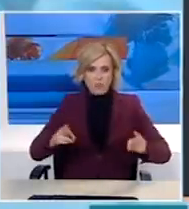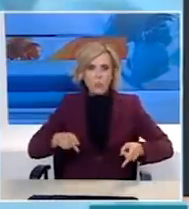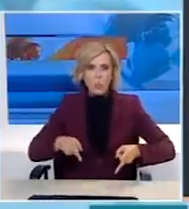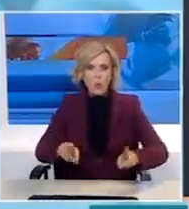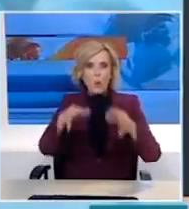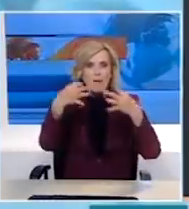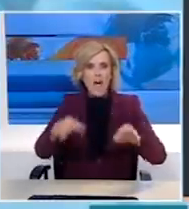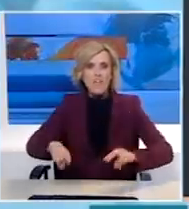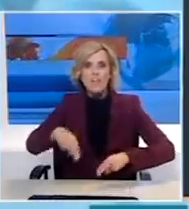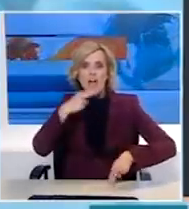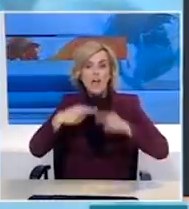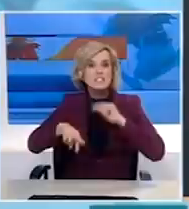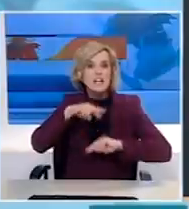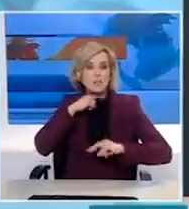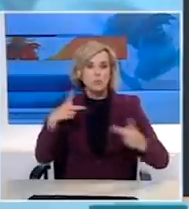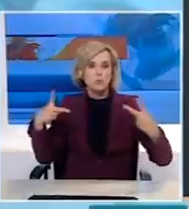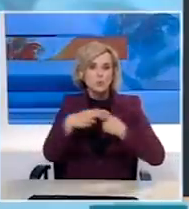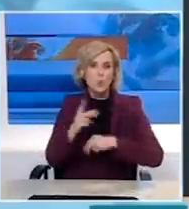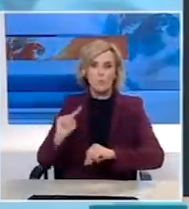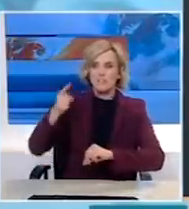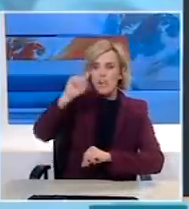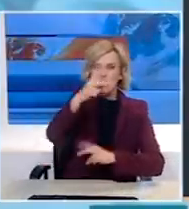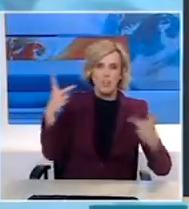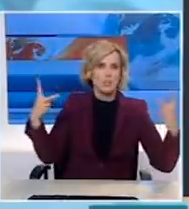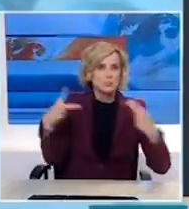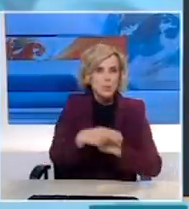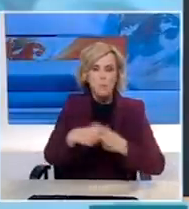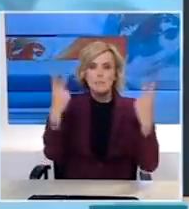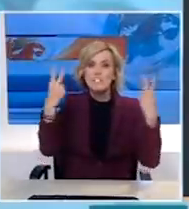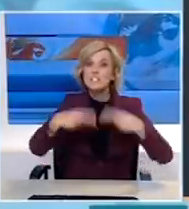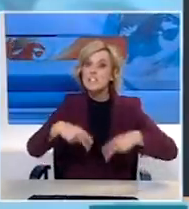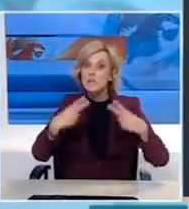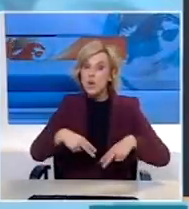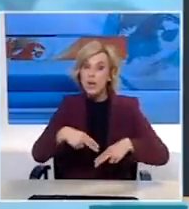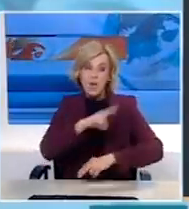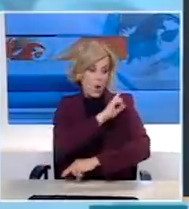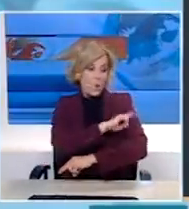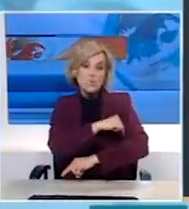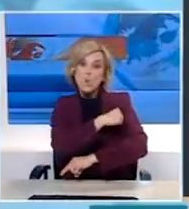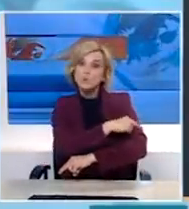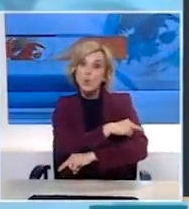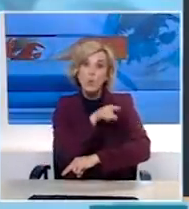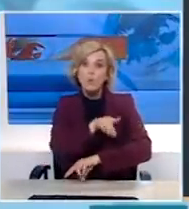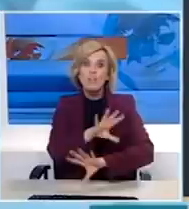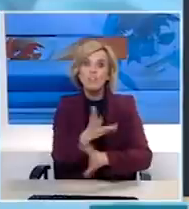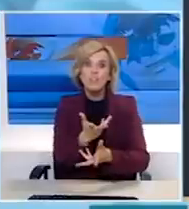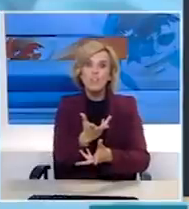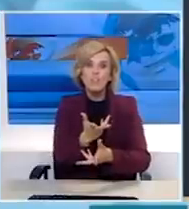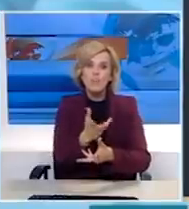εστιατόρια. Έχει σταματήσει τα ταξίδια, έχει κλείσει τα σύνορα. Μετέτρεψε τα νοσοκομεία σε χώρους διαλογής και